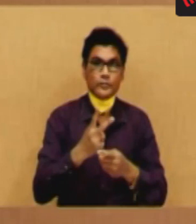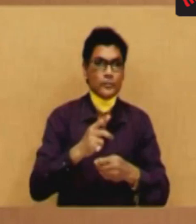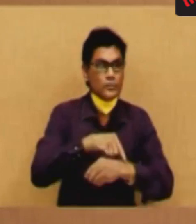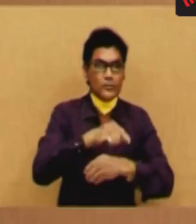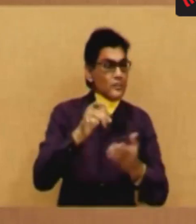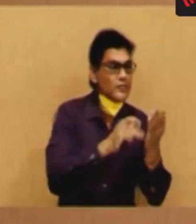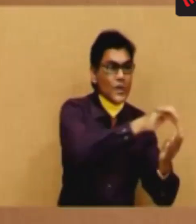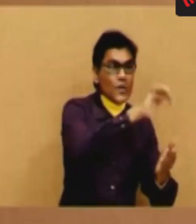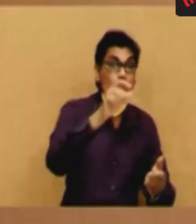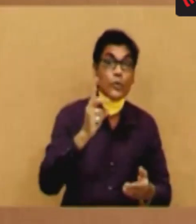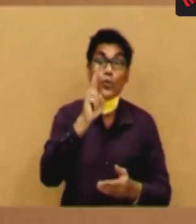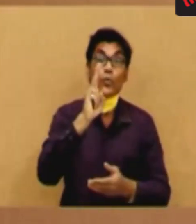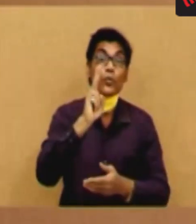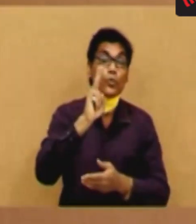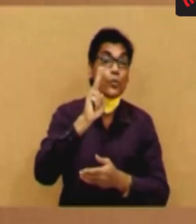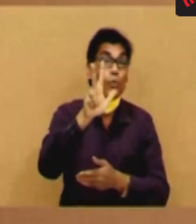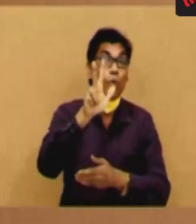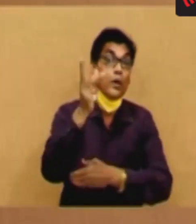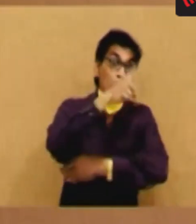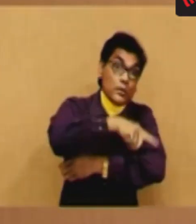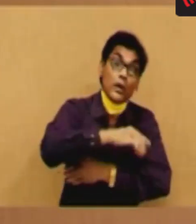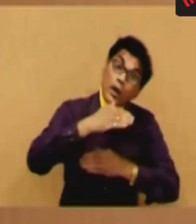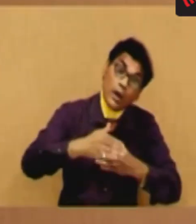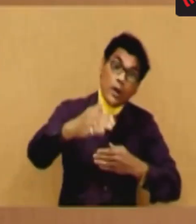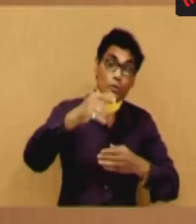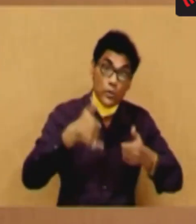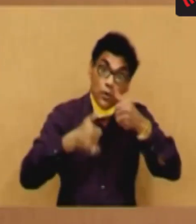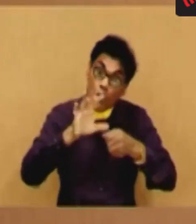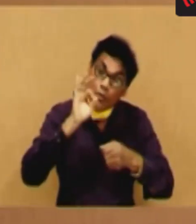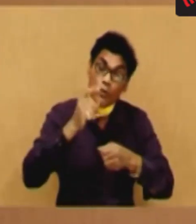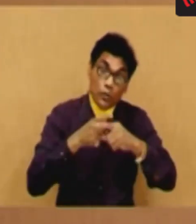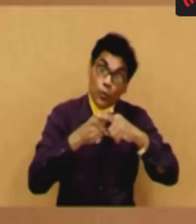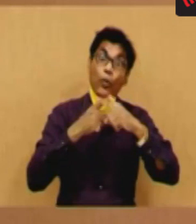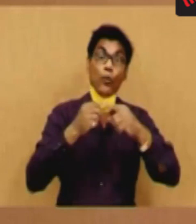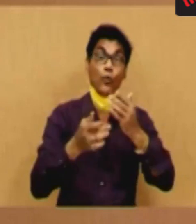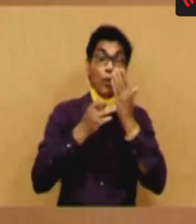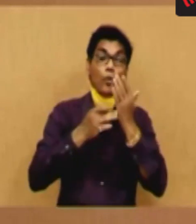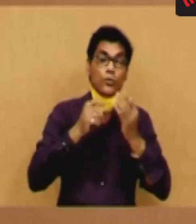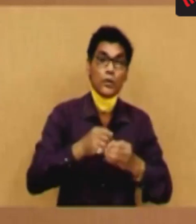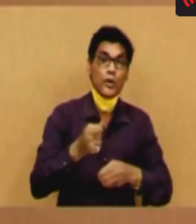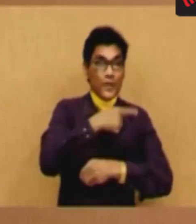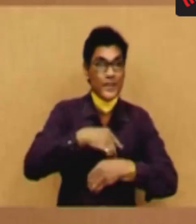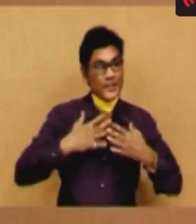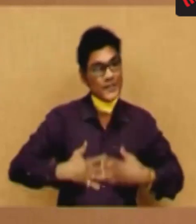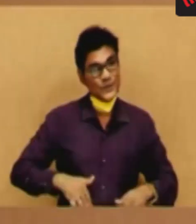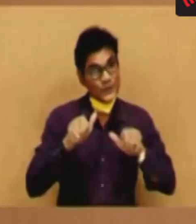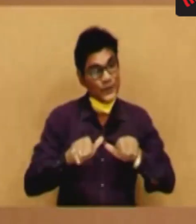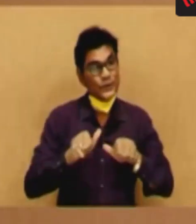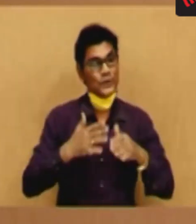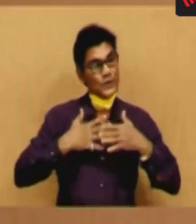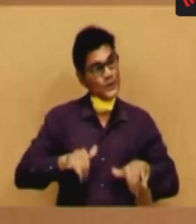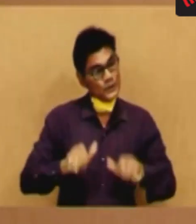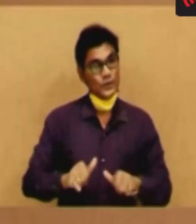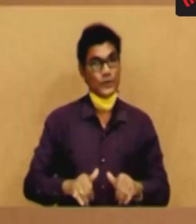कोनोसी कोनोसी जागा रे 28 दिन मध्य लागी जोथि मै सरकार चाहूचंती आपण सुस्थ रहंतु एवं अन्य मान को